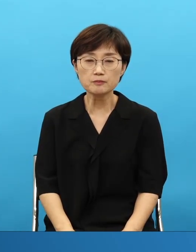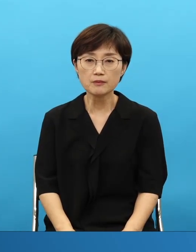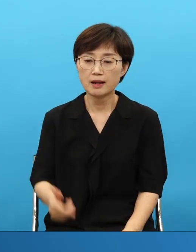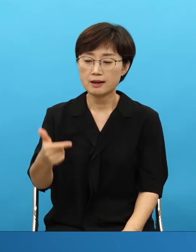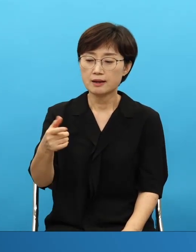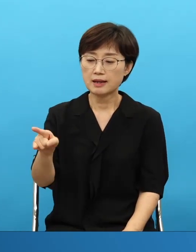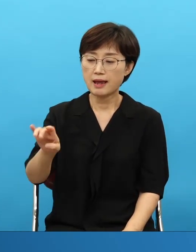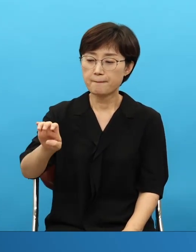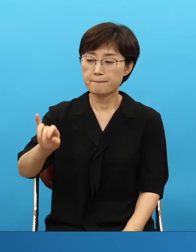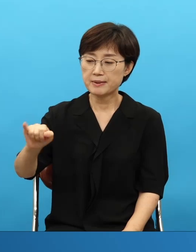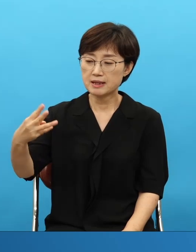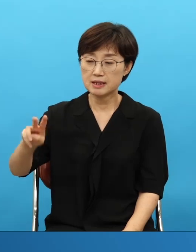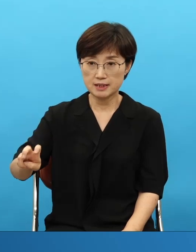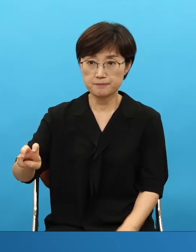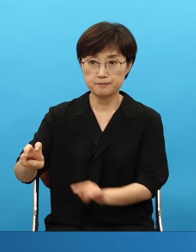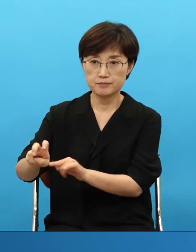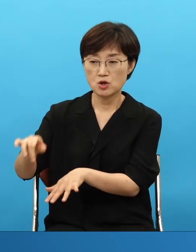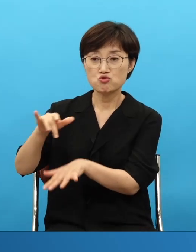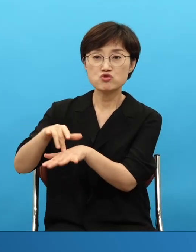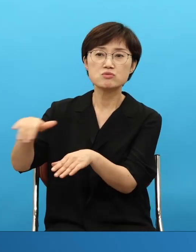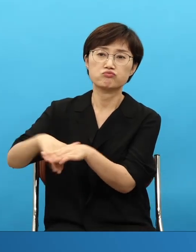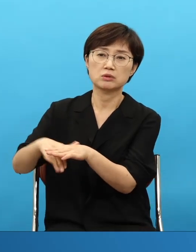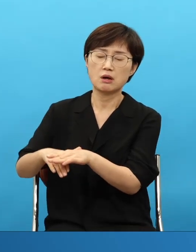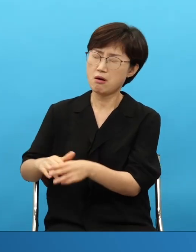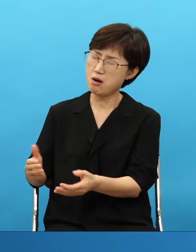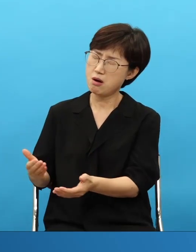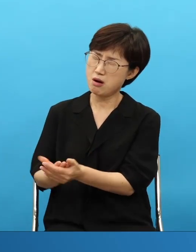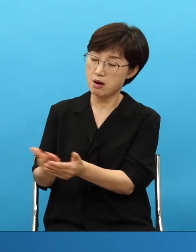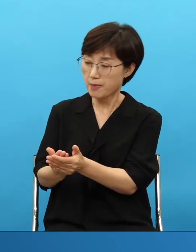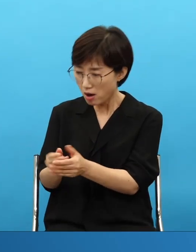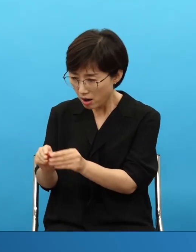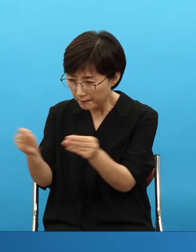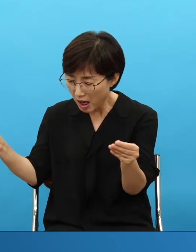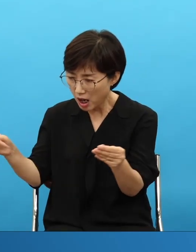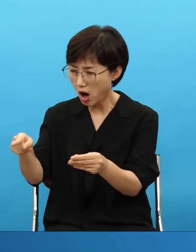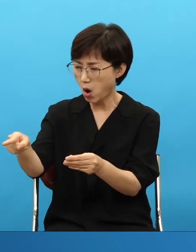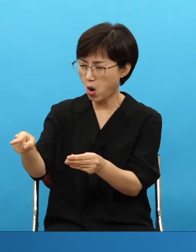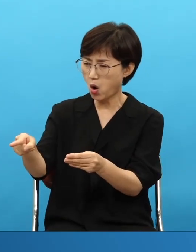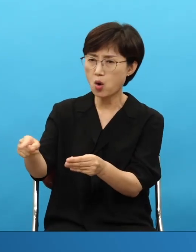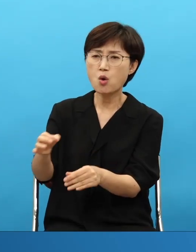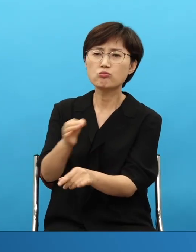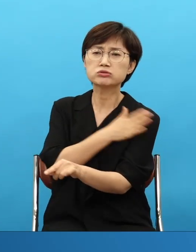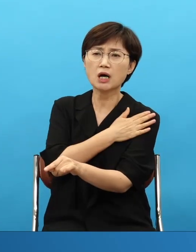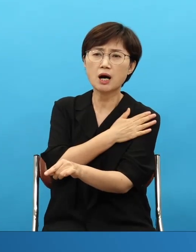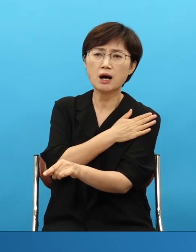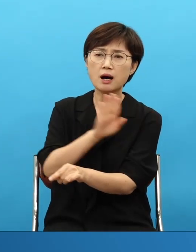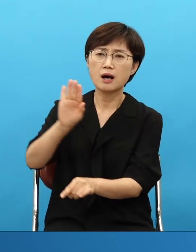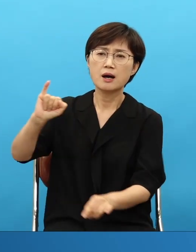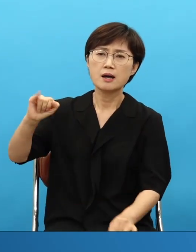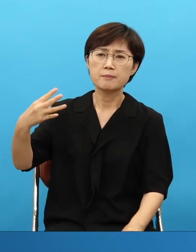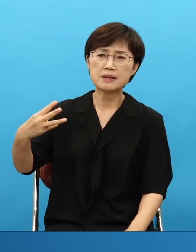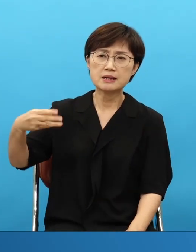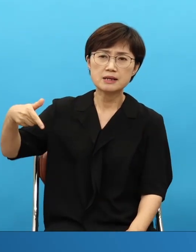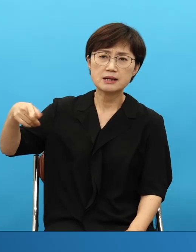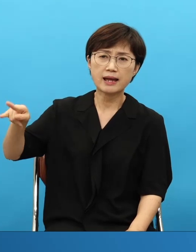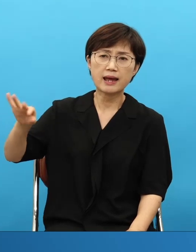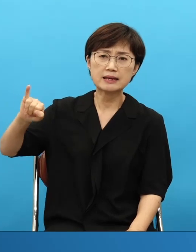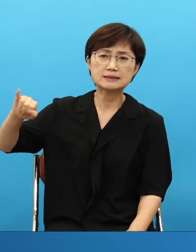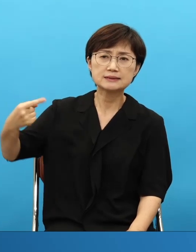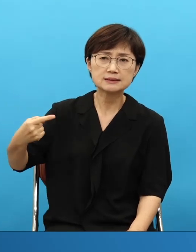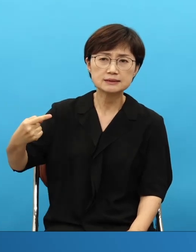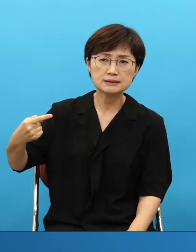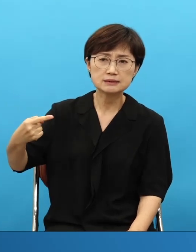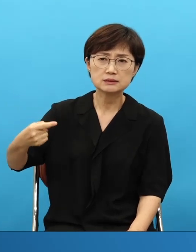네피림들이 빌 게이츠를 만들어내고요. 나필리他们培养了比尔盖茨. 네피림들이 스티브 잡스 같은 인물을